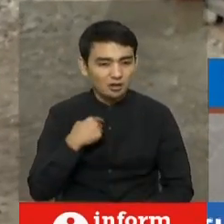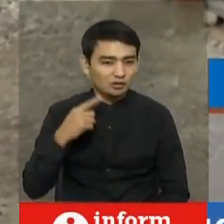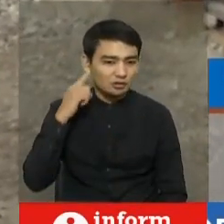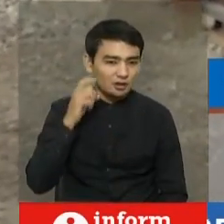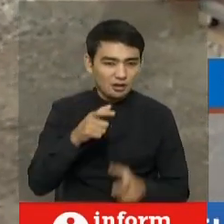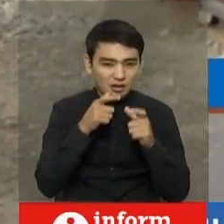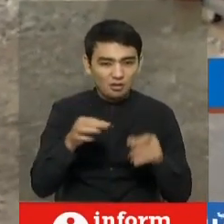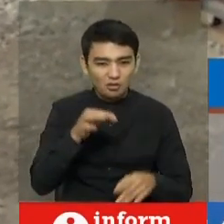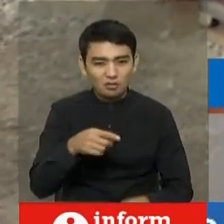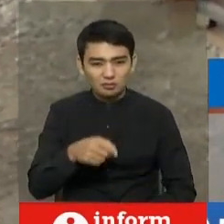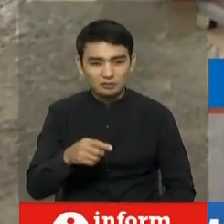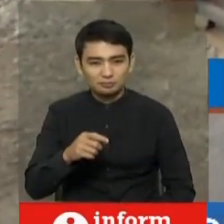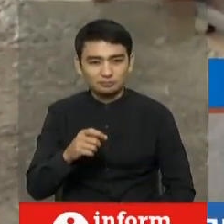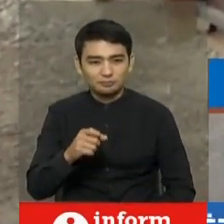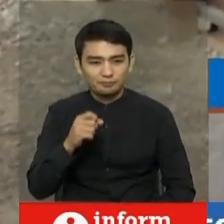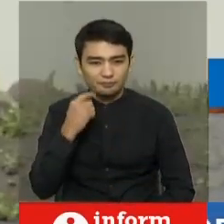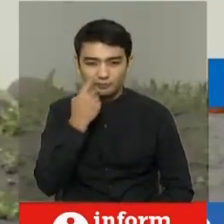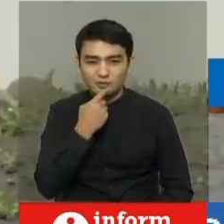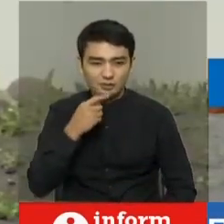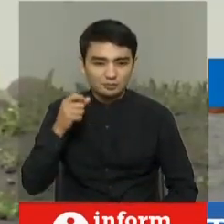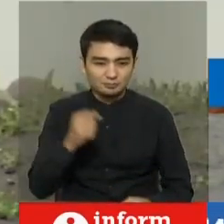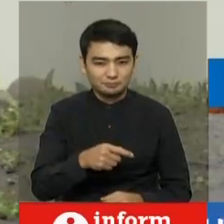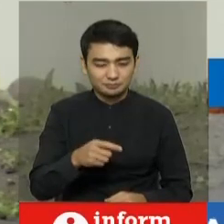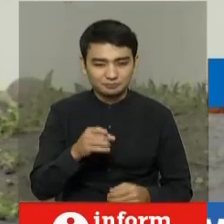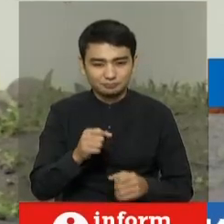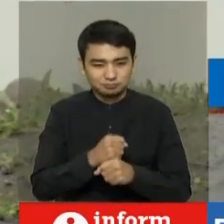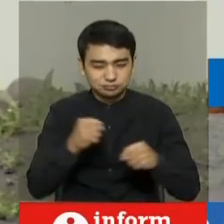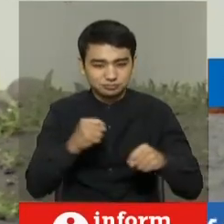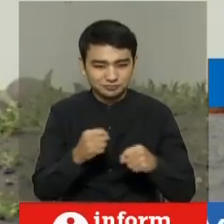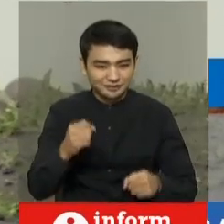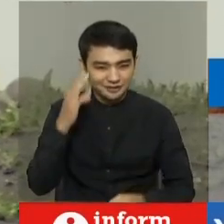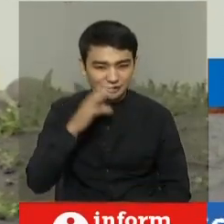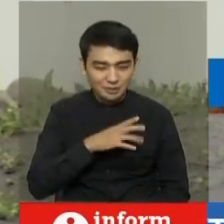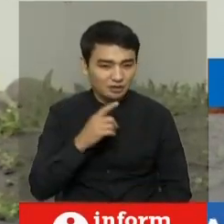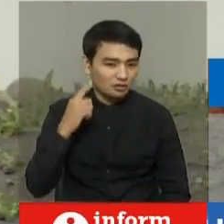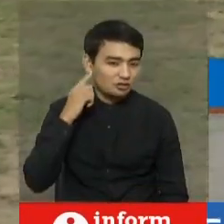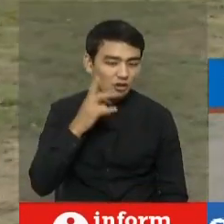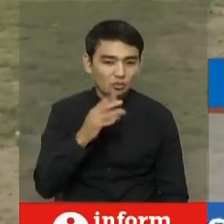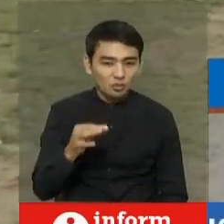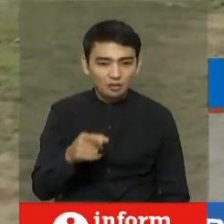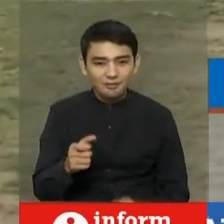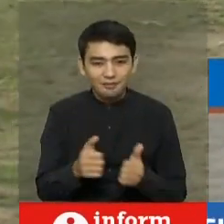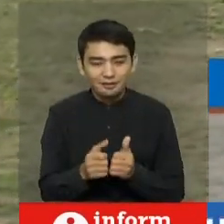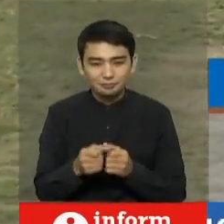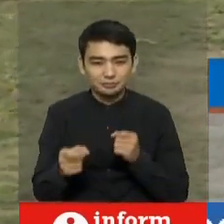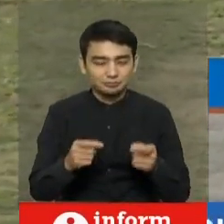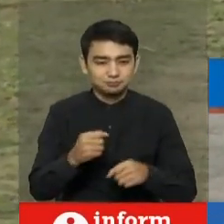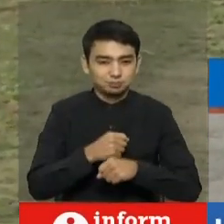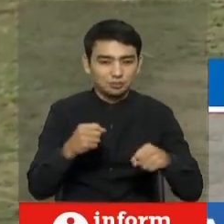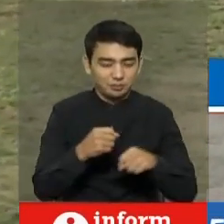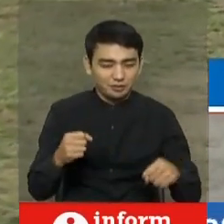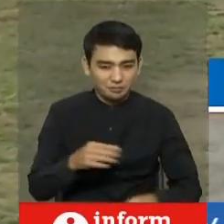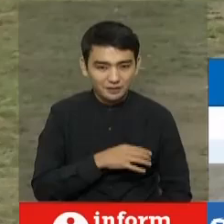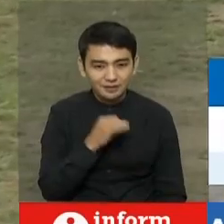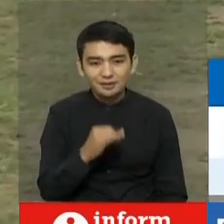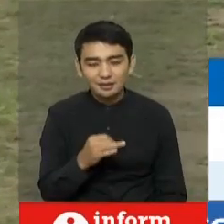кричали засунуть ему петарду в рот, но они кидали рядом, и были взрывы. Массовая драка произошла здесь. По разным данным, в потасовке